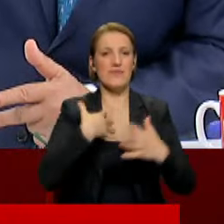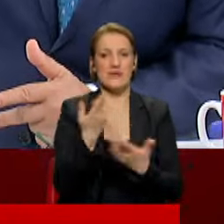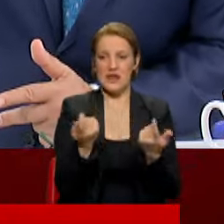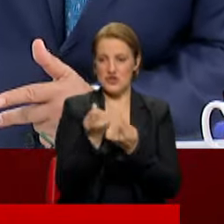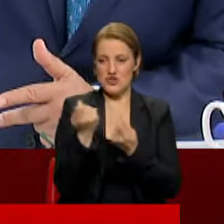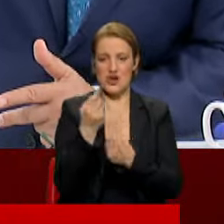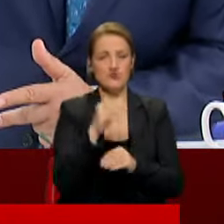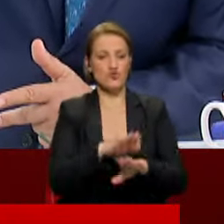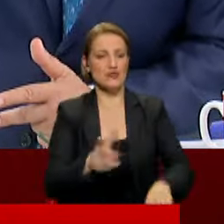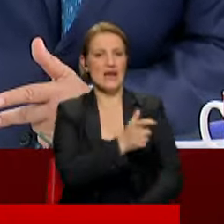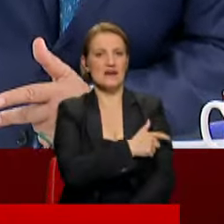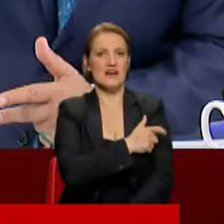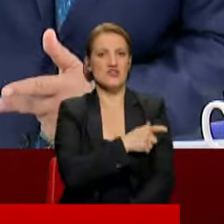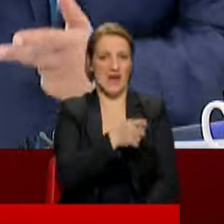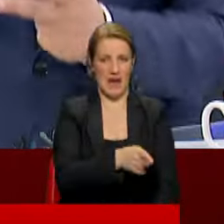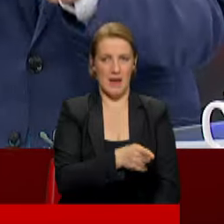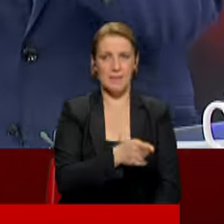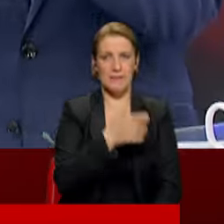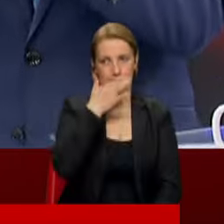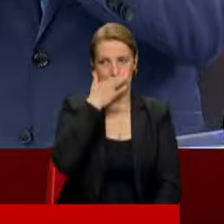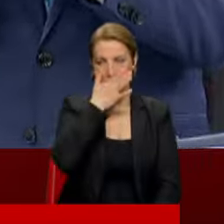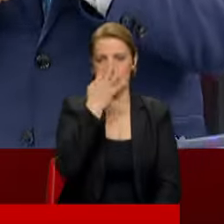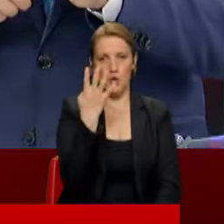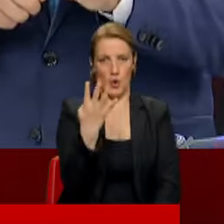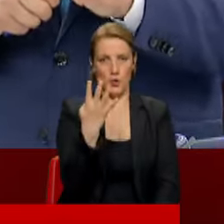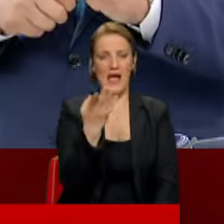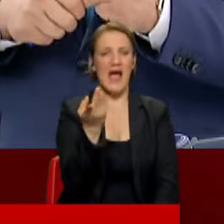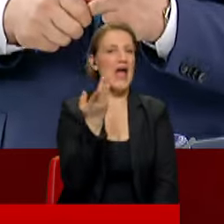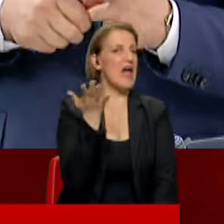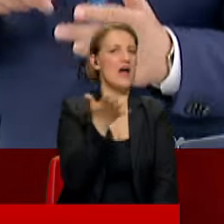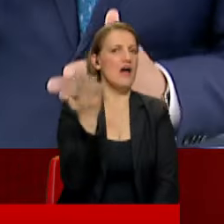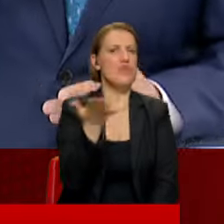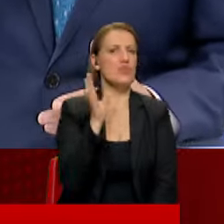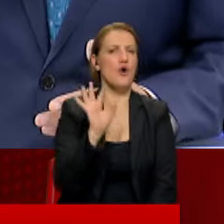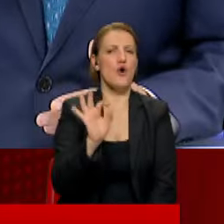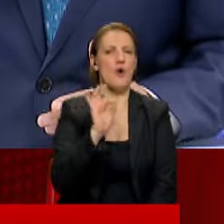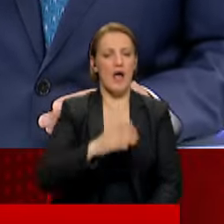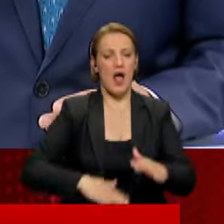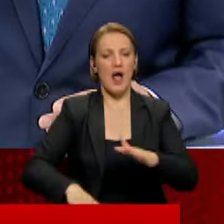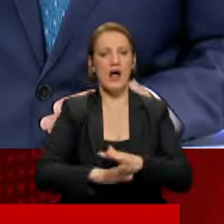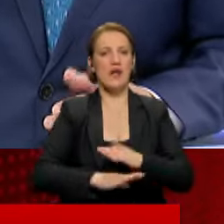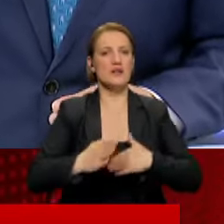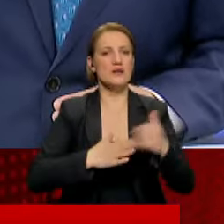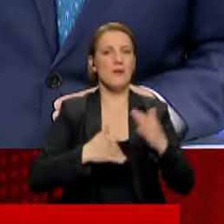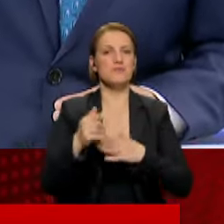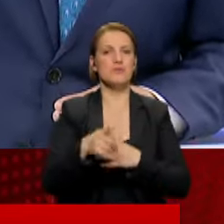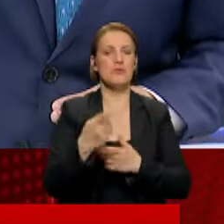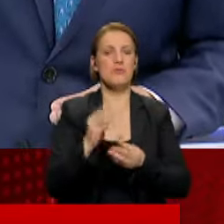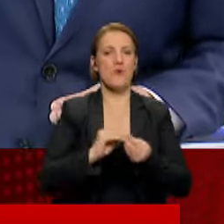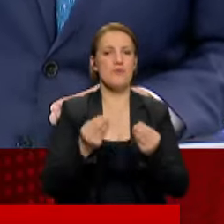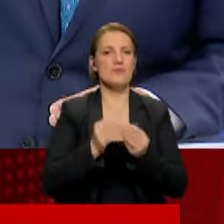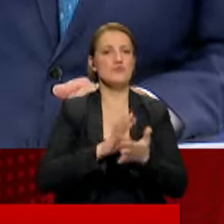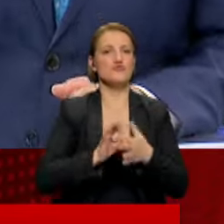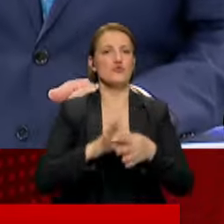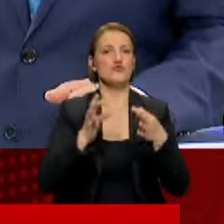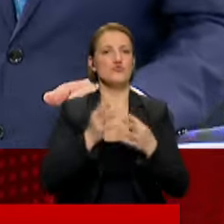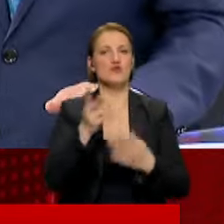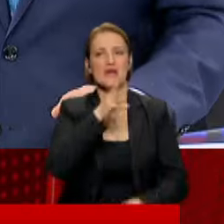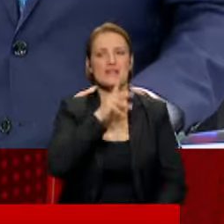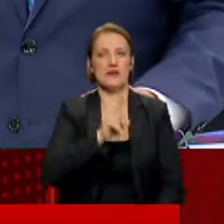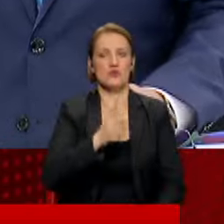çocuklar kreşe Bu da sosyal bir belediyecilik 4 en önemlisi altyapı ve üst Yapı sorunlarını giderilmiş bir Esenyurt